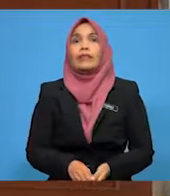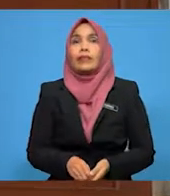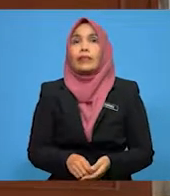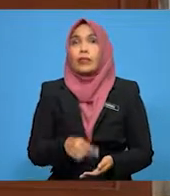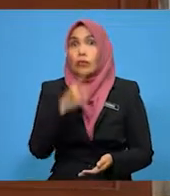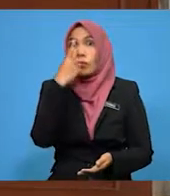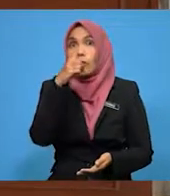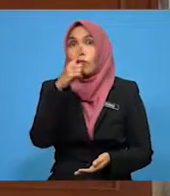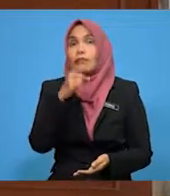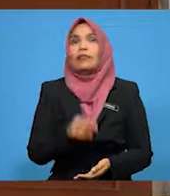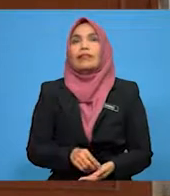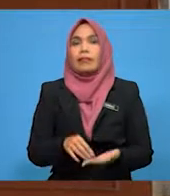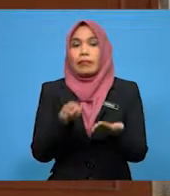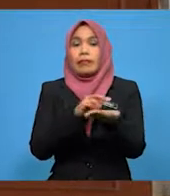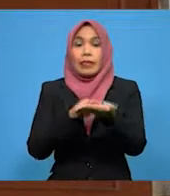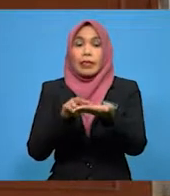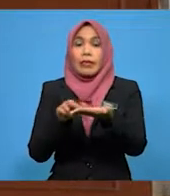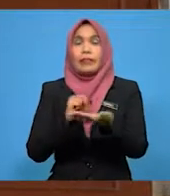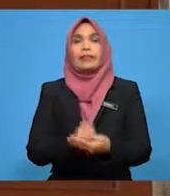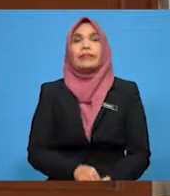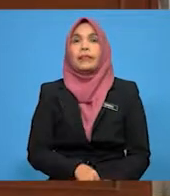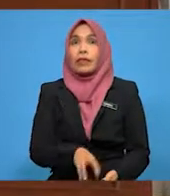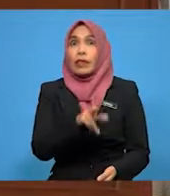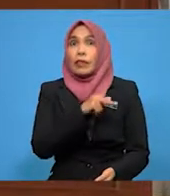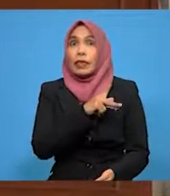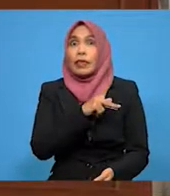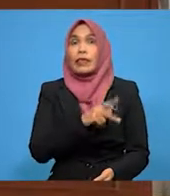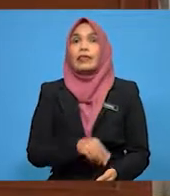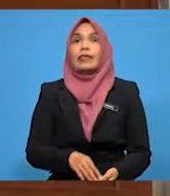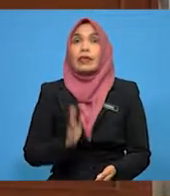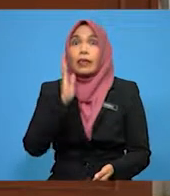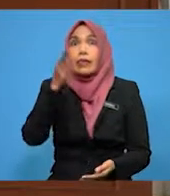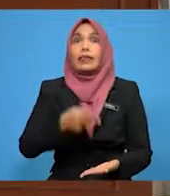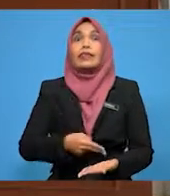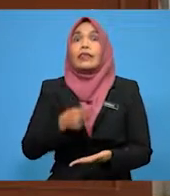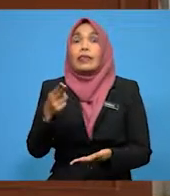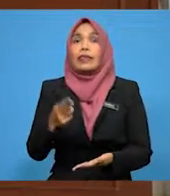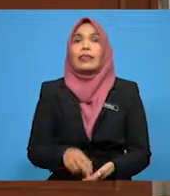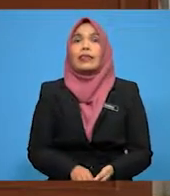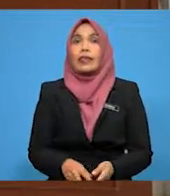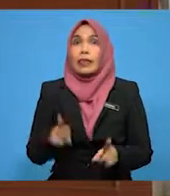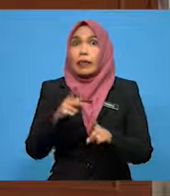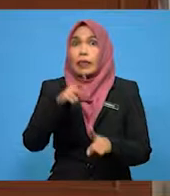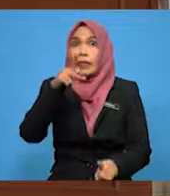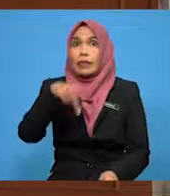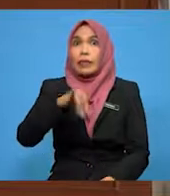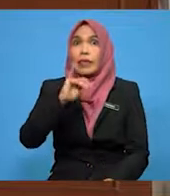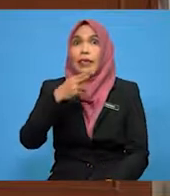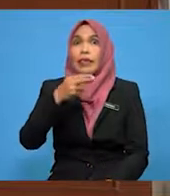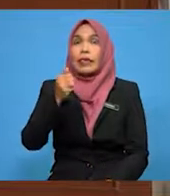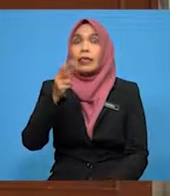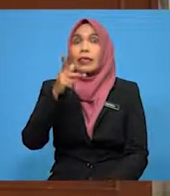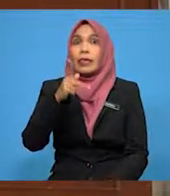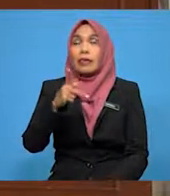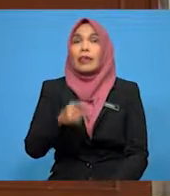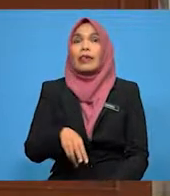penyelia untuk semakan. Penyelia pula akan menghantar rekod tersebut kepada pihak pengurusan